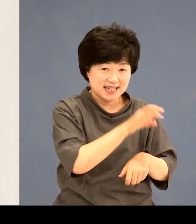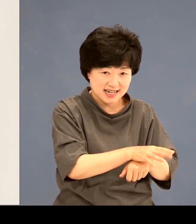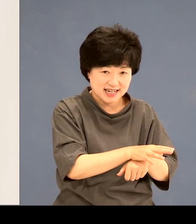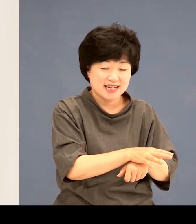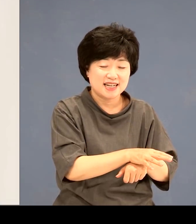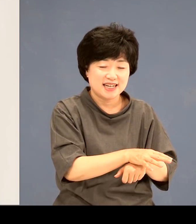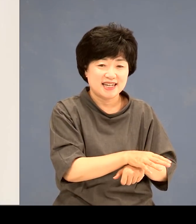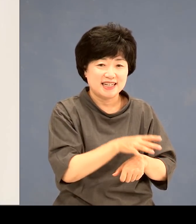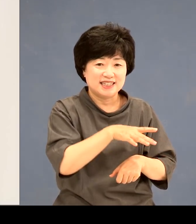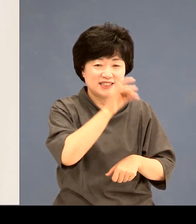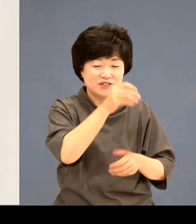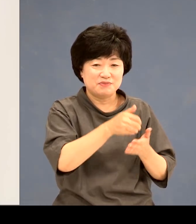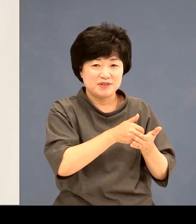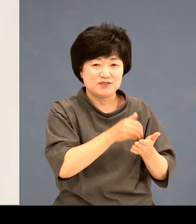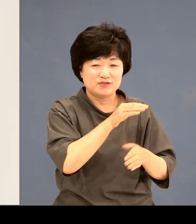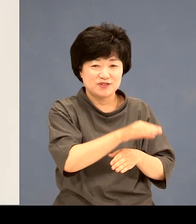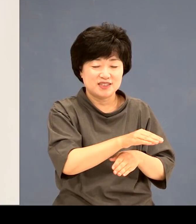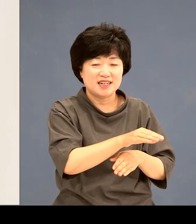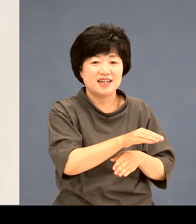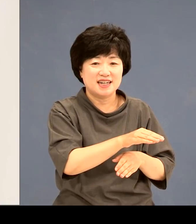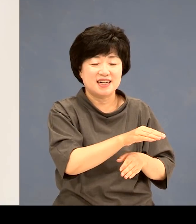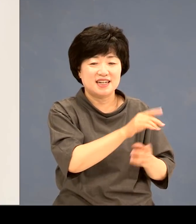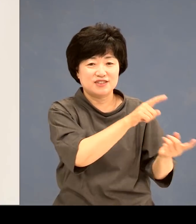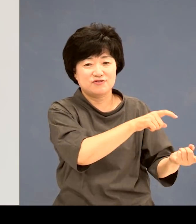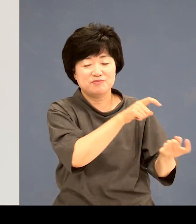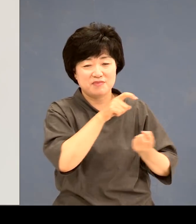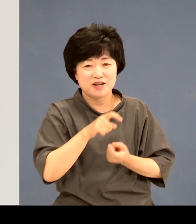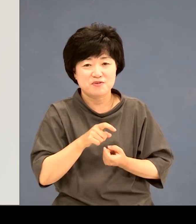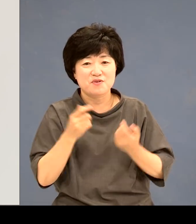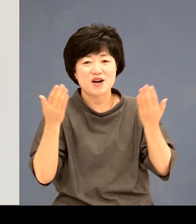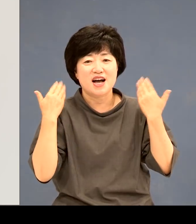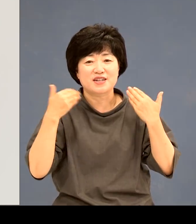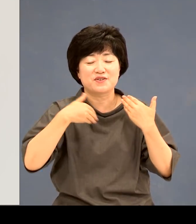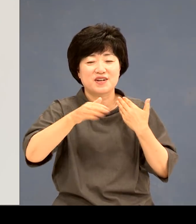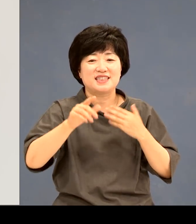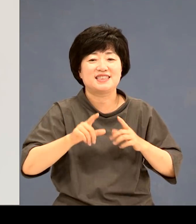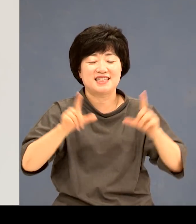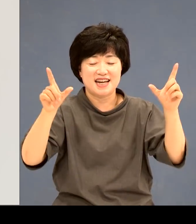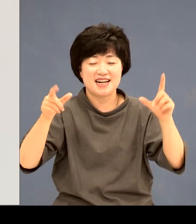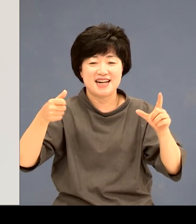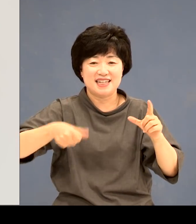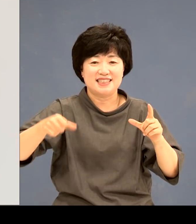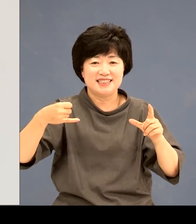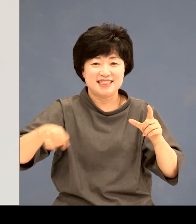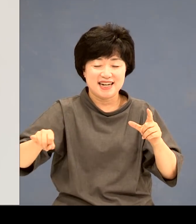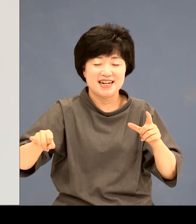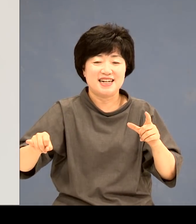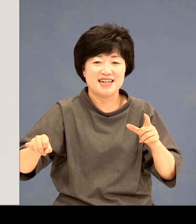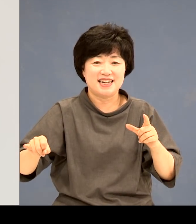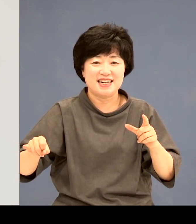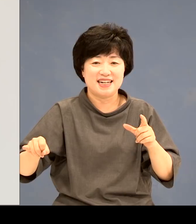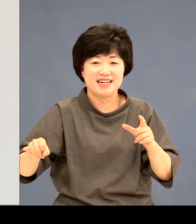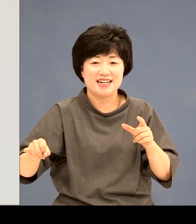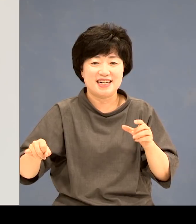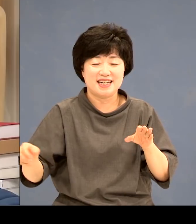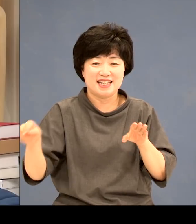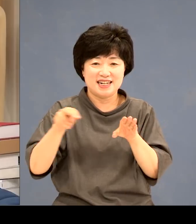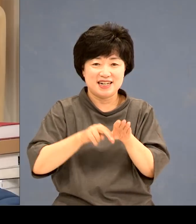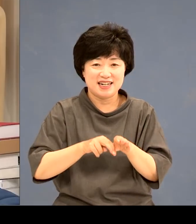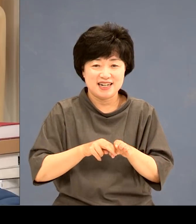주셔서 차를 이렇게 처음 중고차를 구입을 하고 학교 가는 날 저희 아들